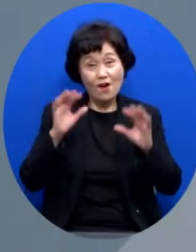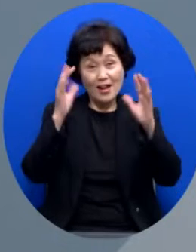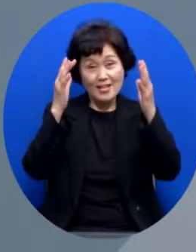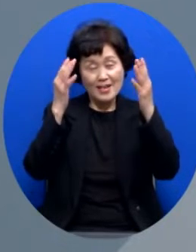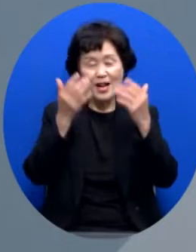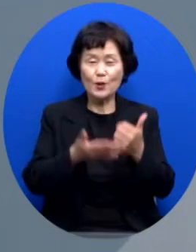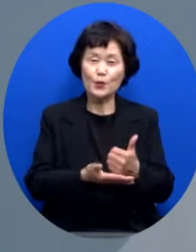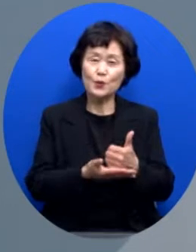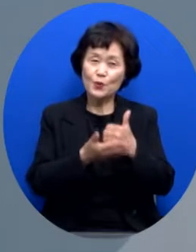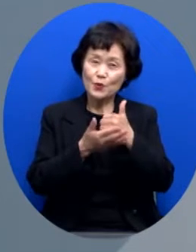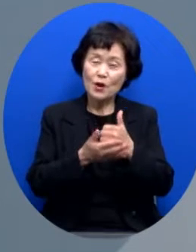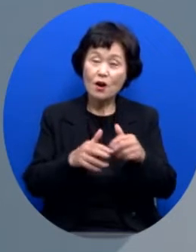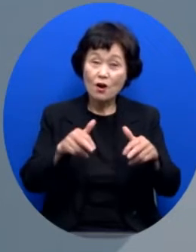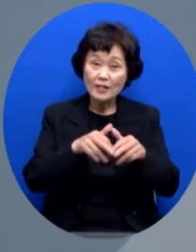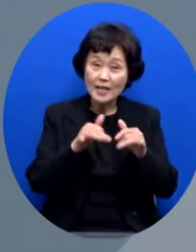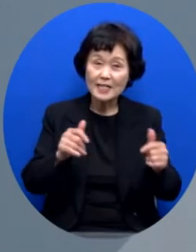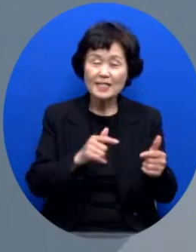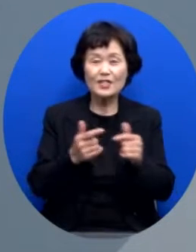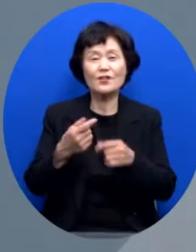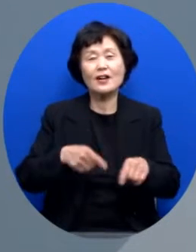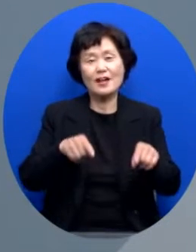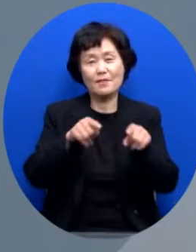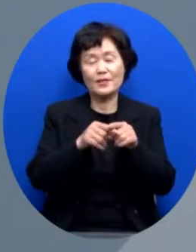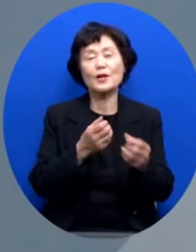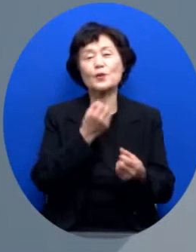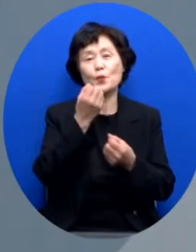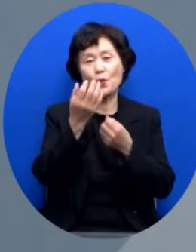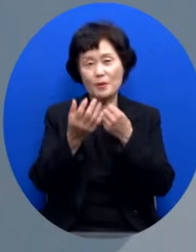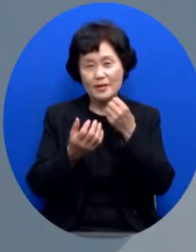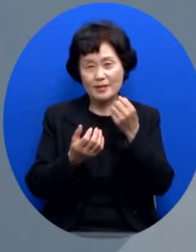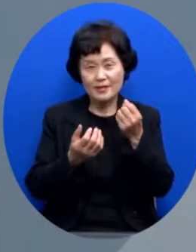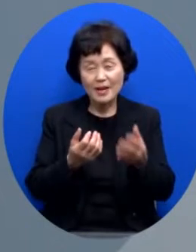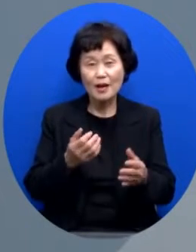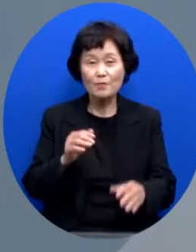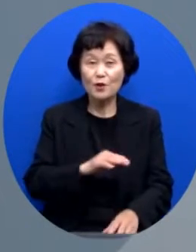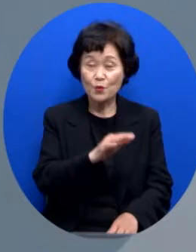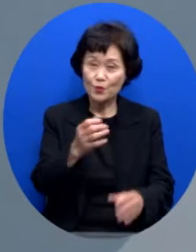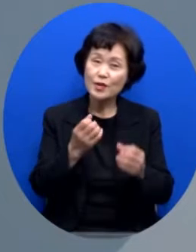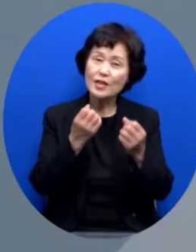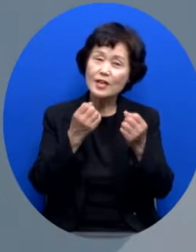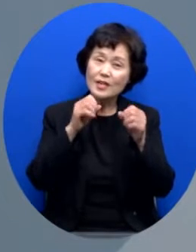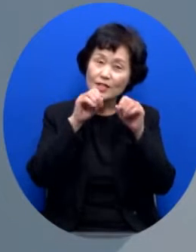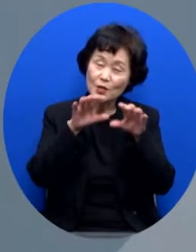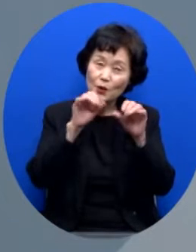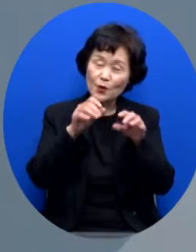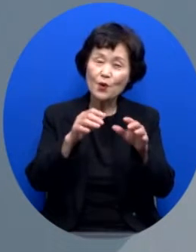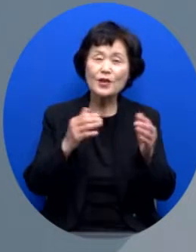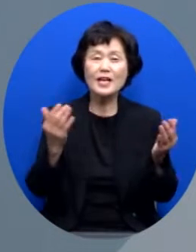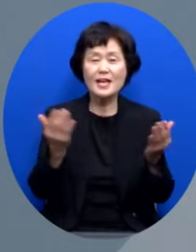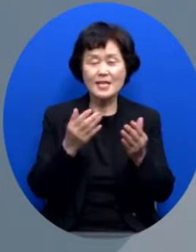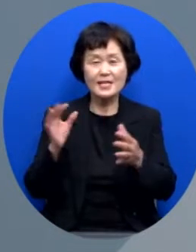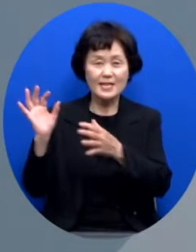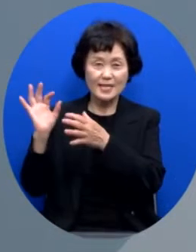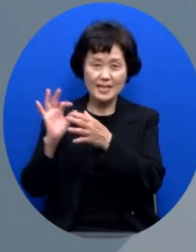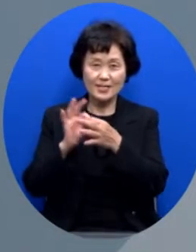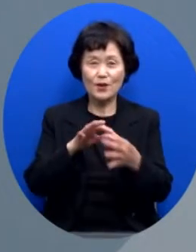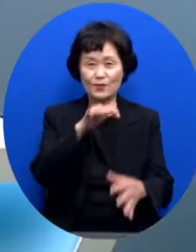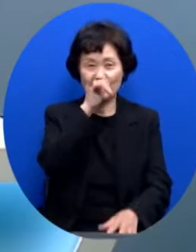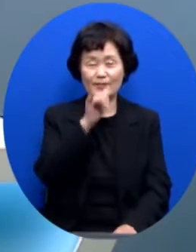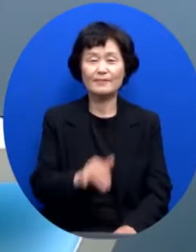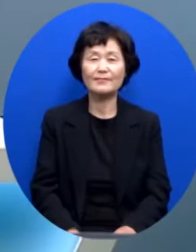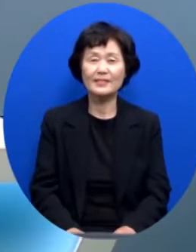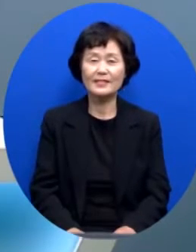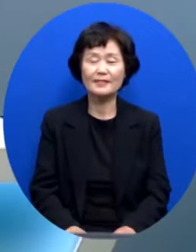존중하고 장애인과 함께한다라는 고백을 하면서 저희 선교회의 사역을 이어가고 있습니다.